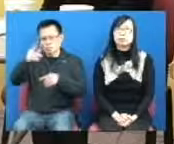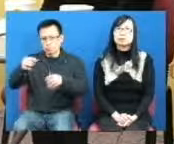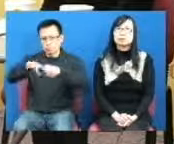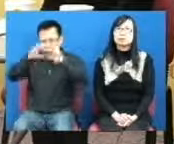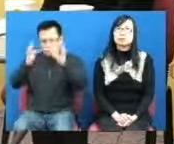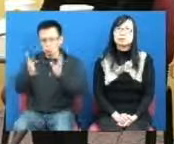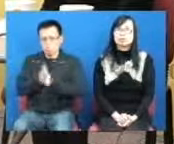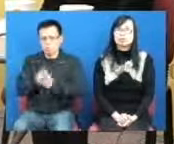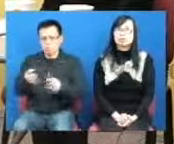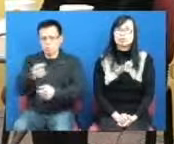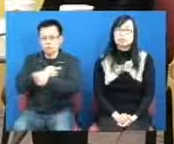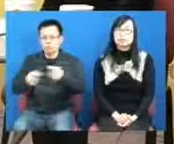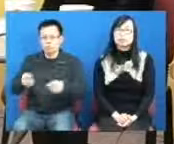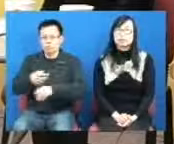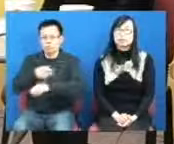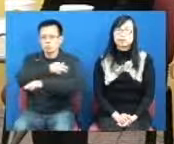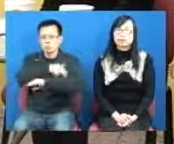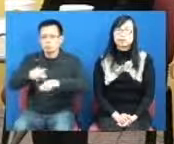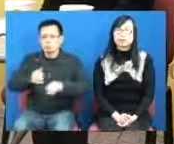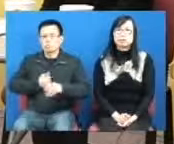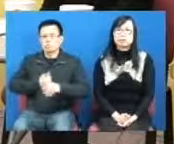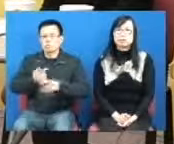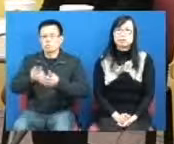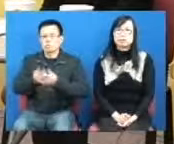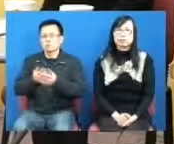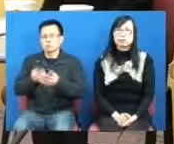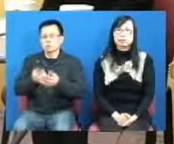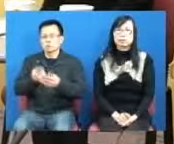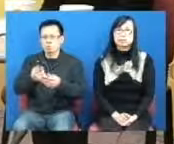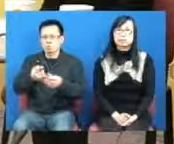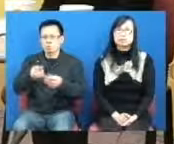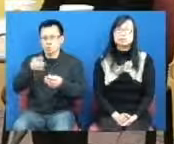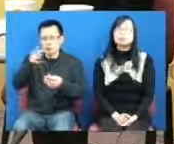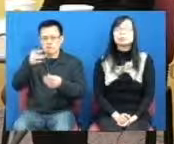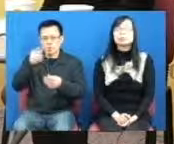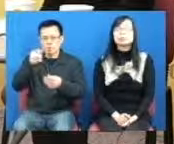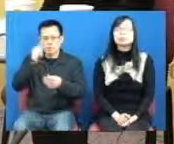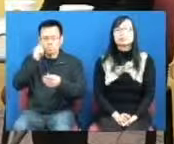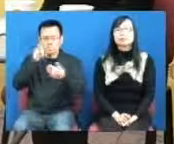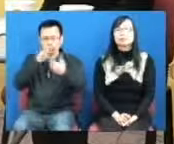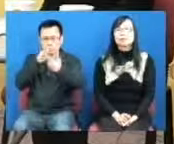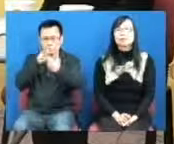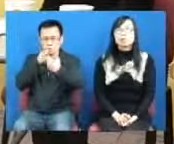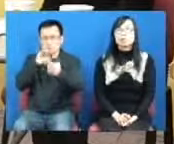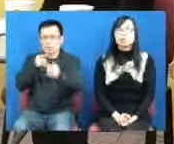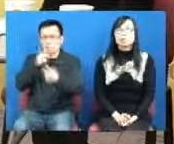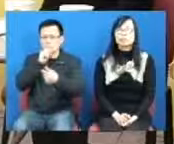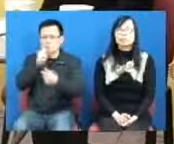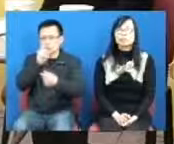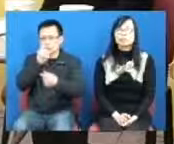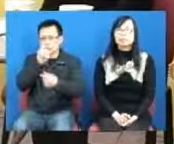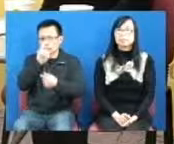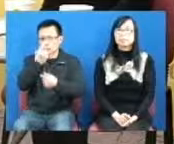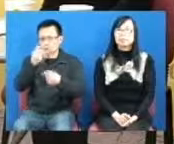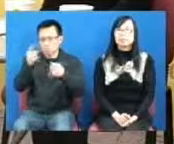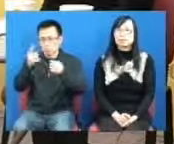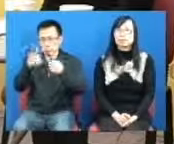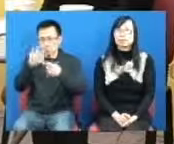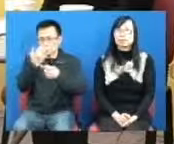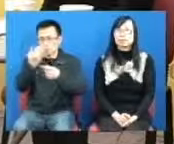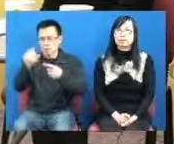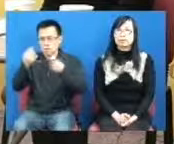一個期望那個期望就是我希望他那個面向最少他知道有這幾個問題存在第一第二